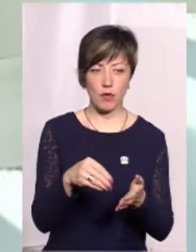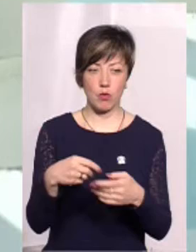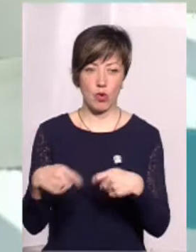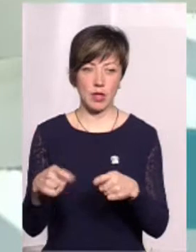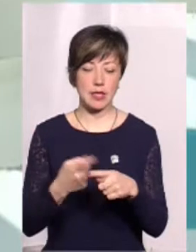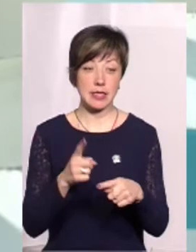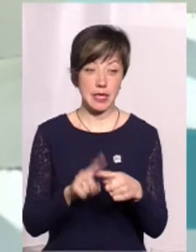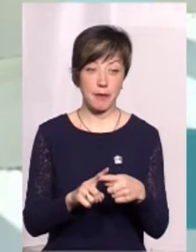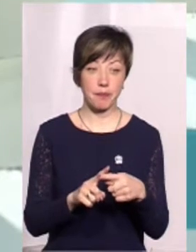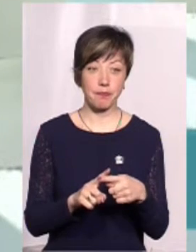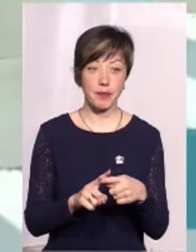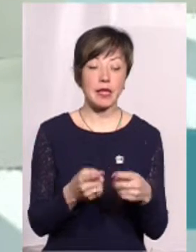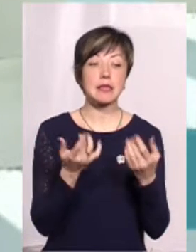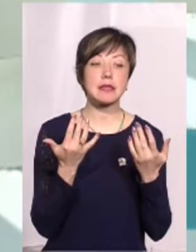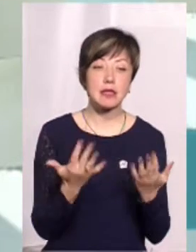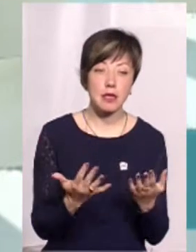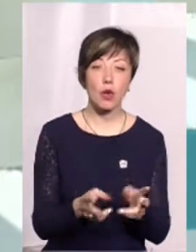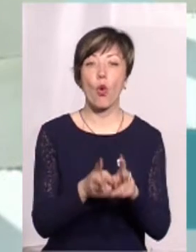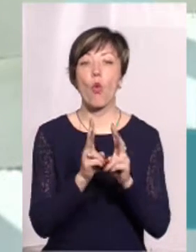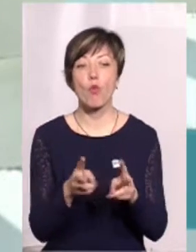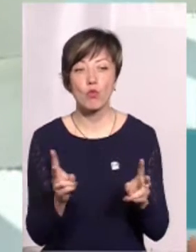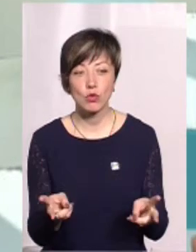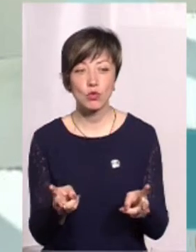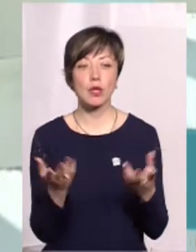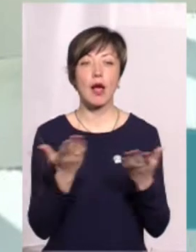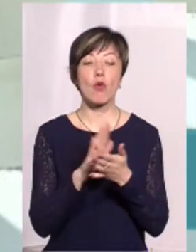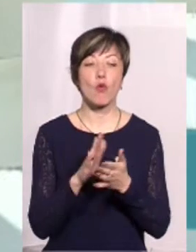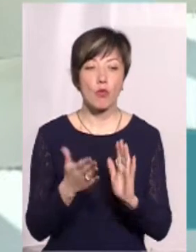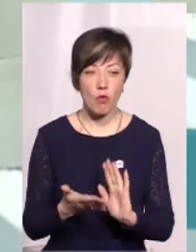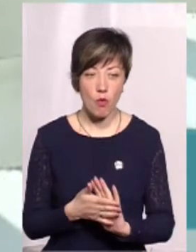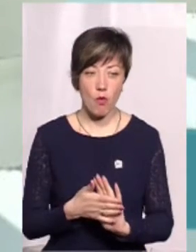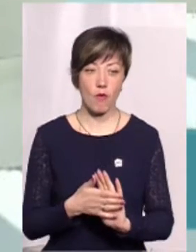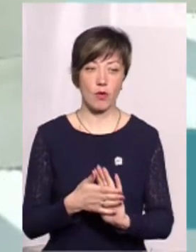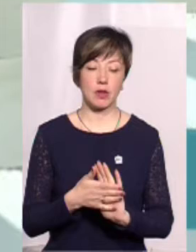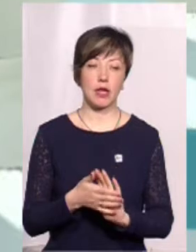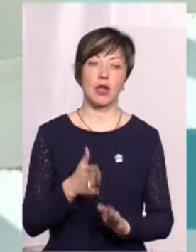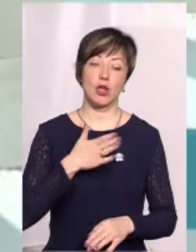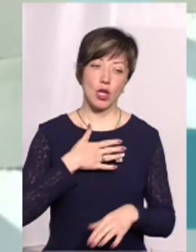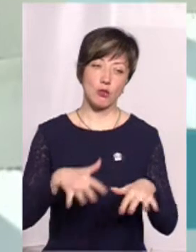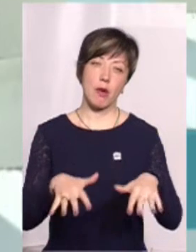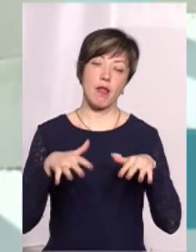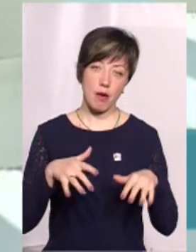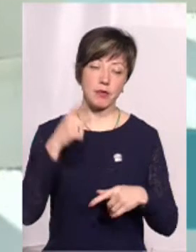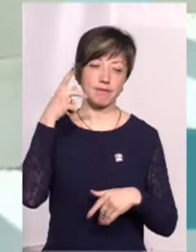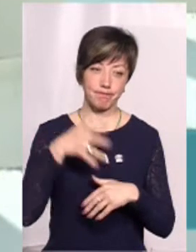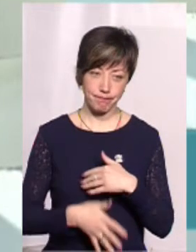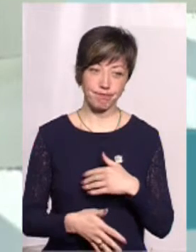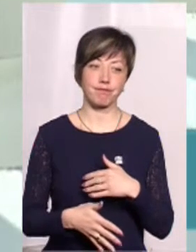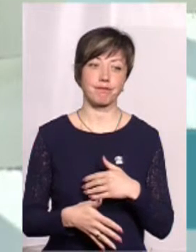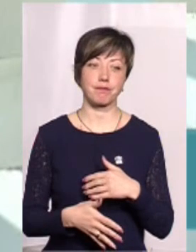купив-продав, а скільки, кому, на яких умовах. І наш парламент